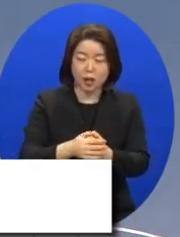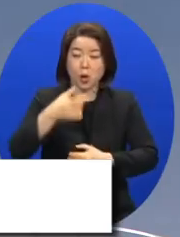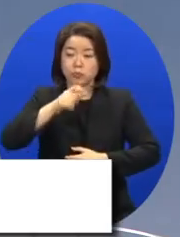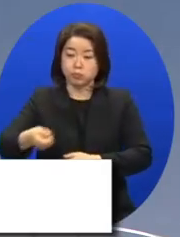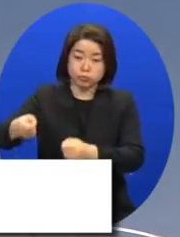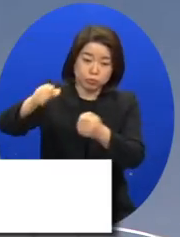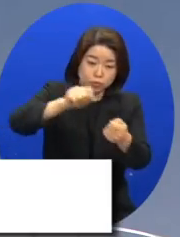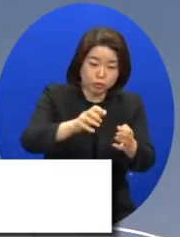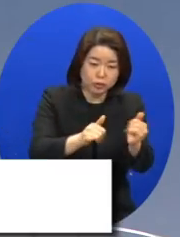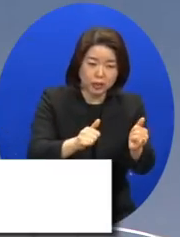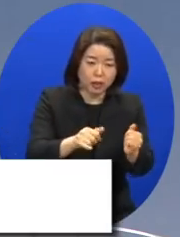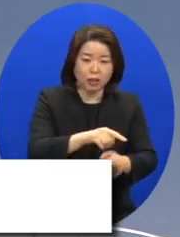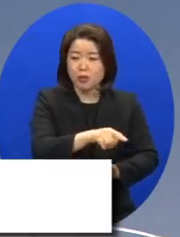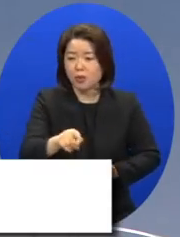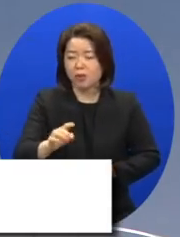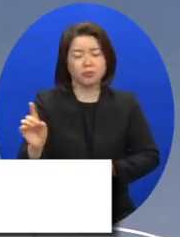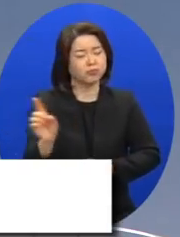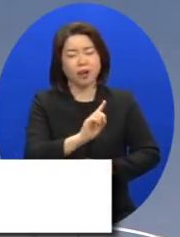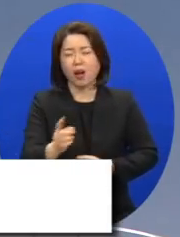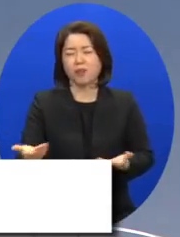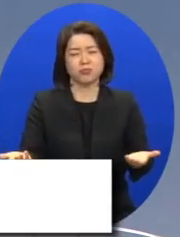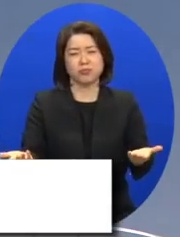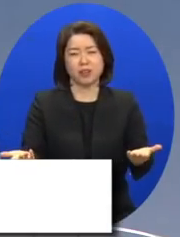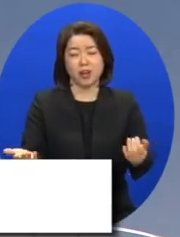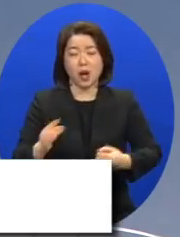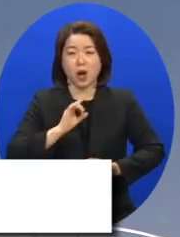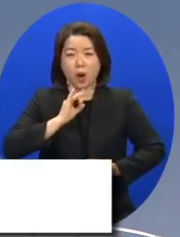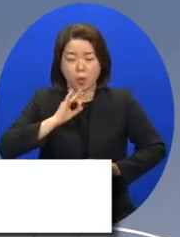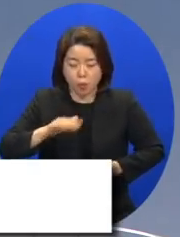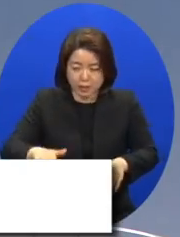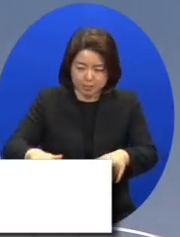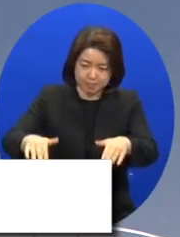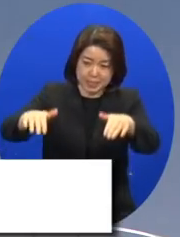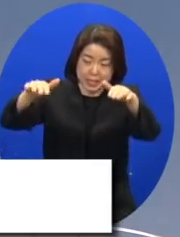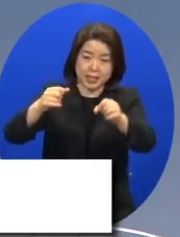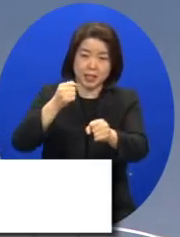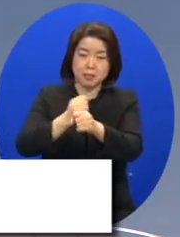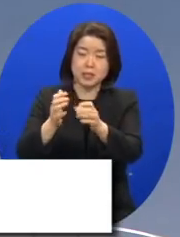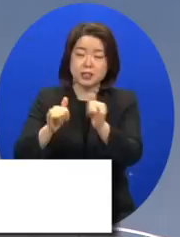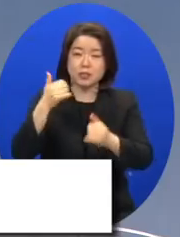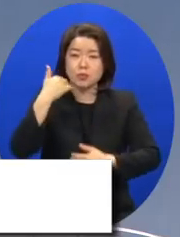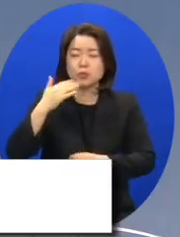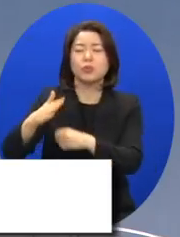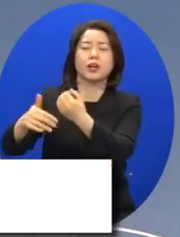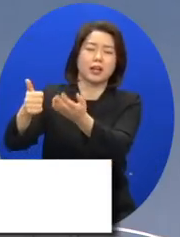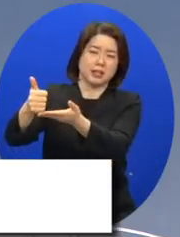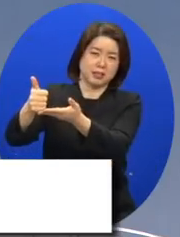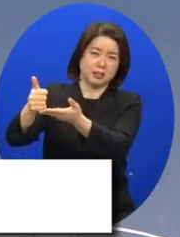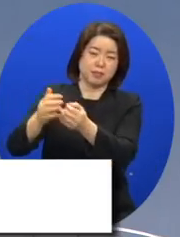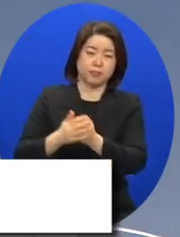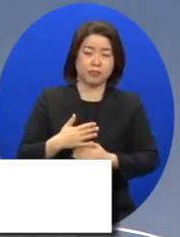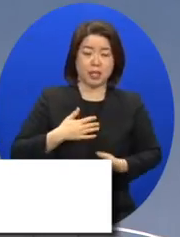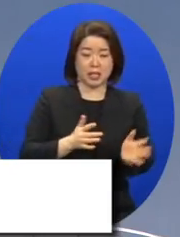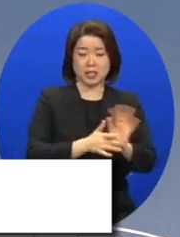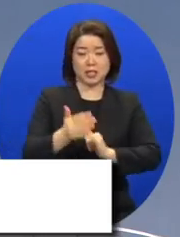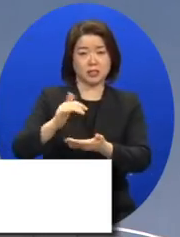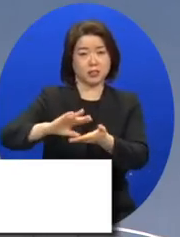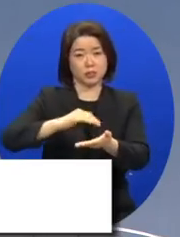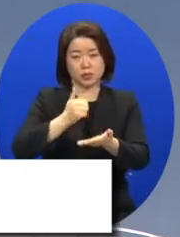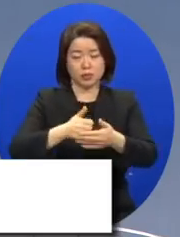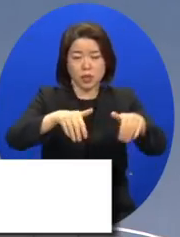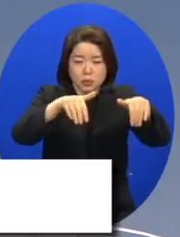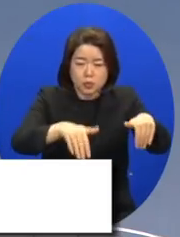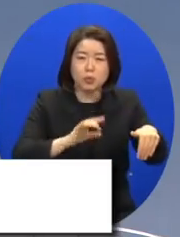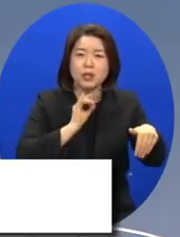자도 아무 것도 아니로되 오직 자라게 하시는 분은 하나님이 g 나는 예수 그리스도의 종 일 뿐이에요